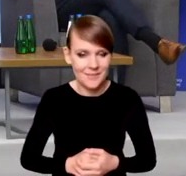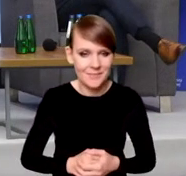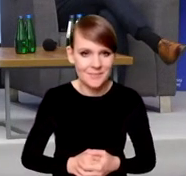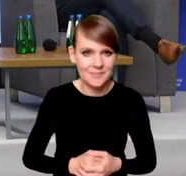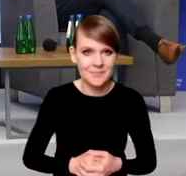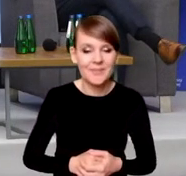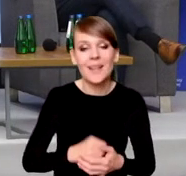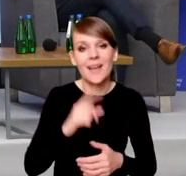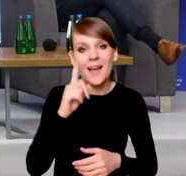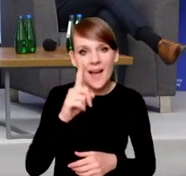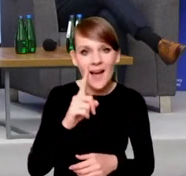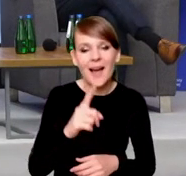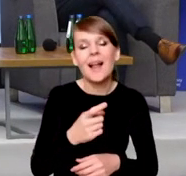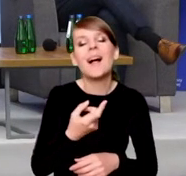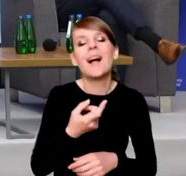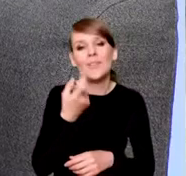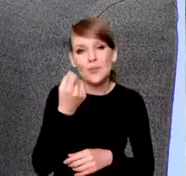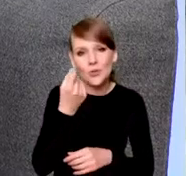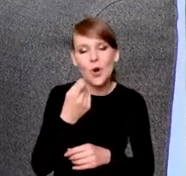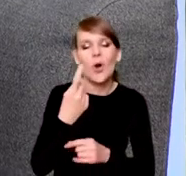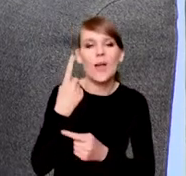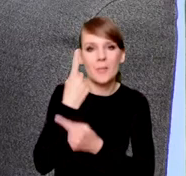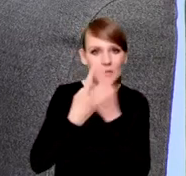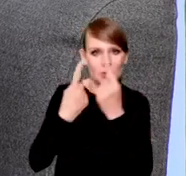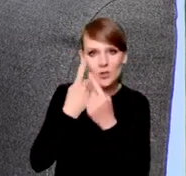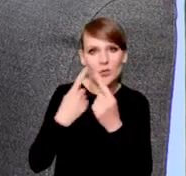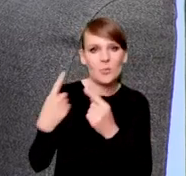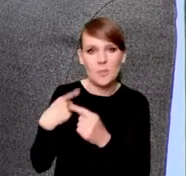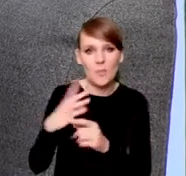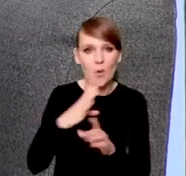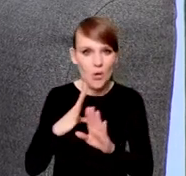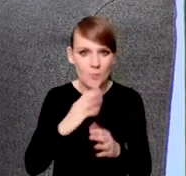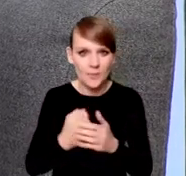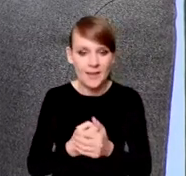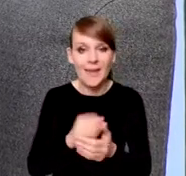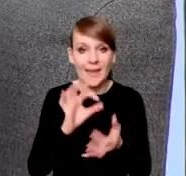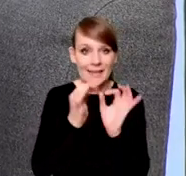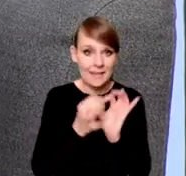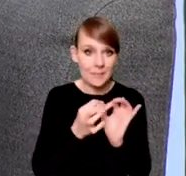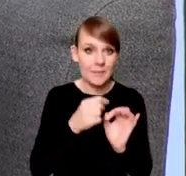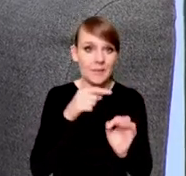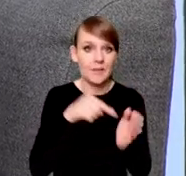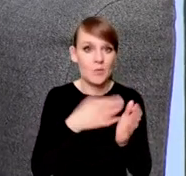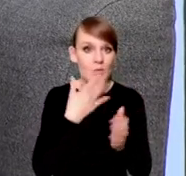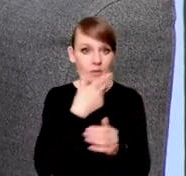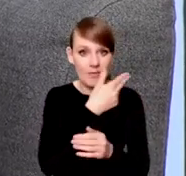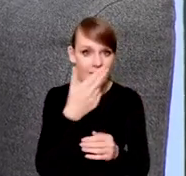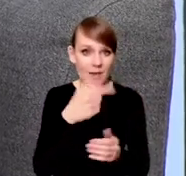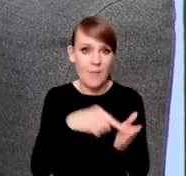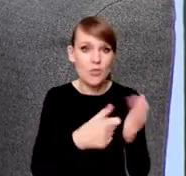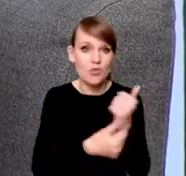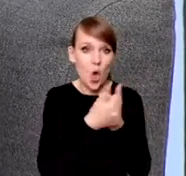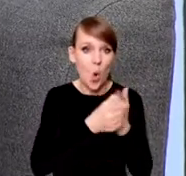wspólny. Gdybyśmy rozmawiali o dokumencie, deklaracji, to bym powiedział, że rzeczywiście